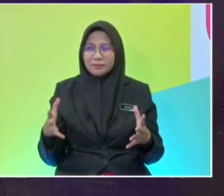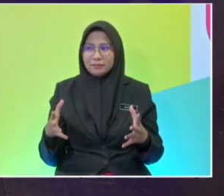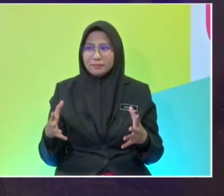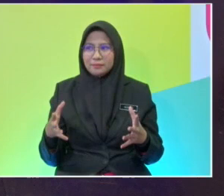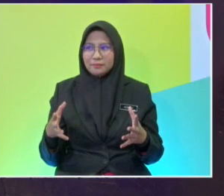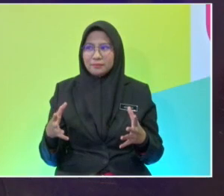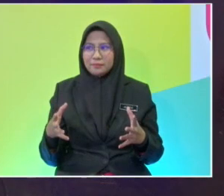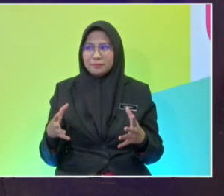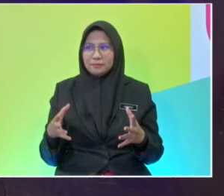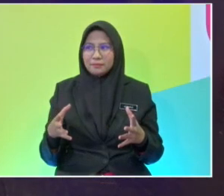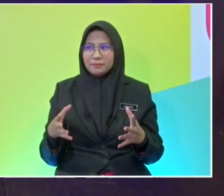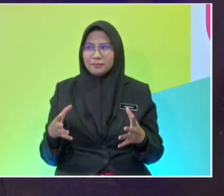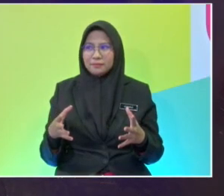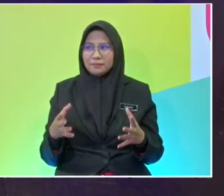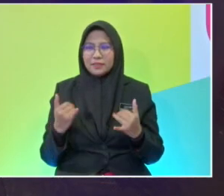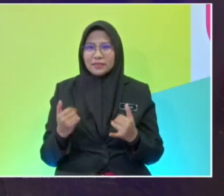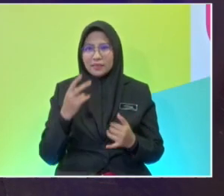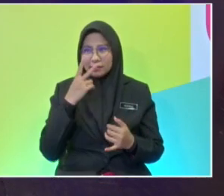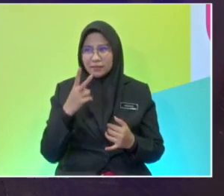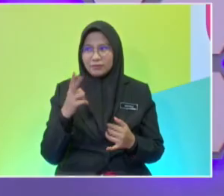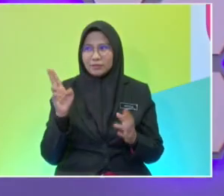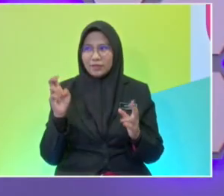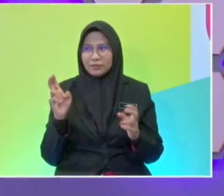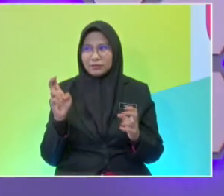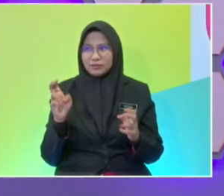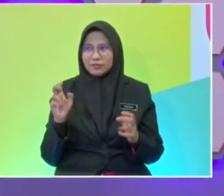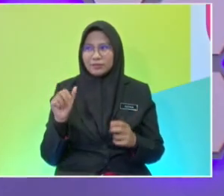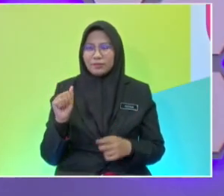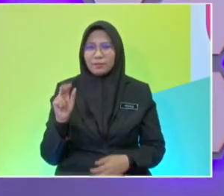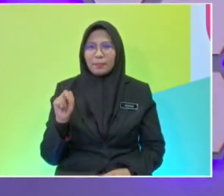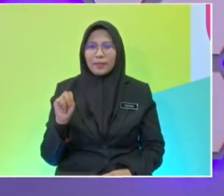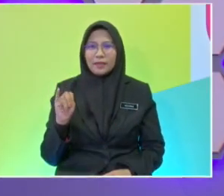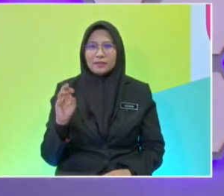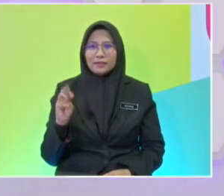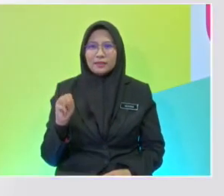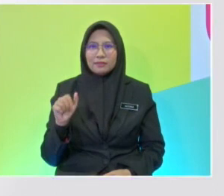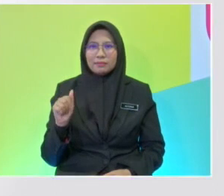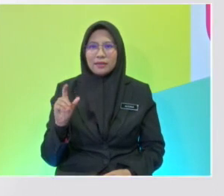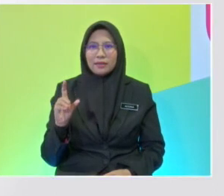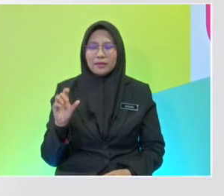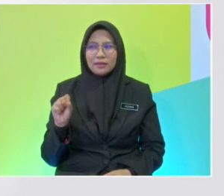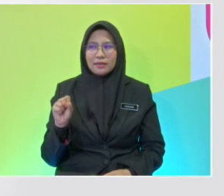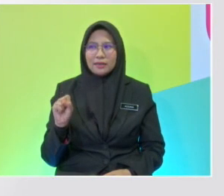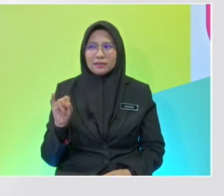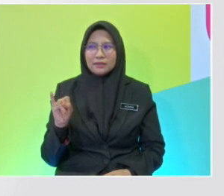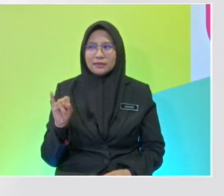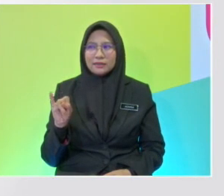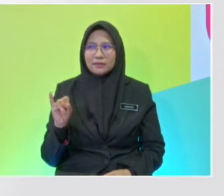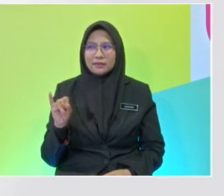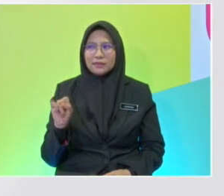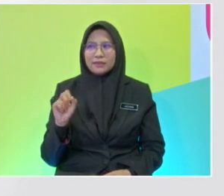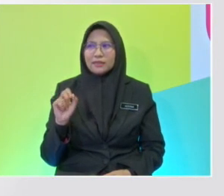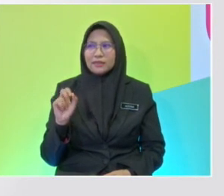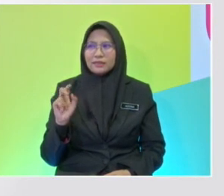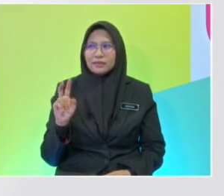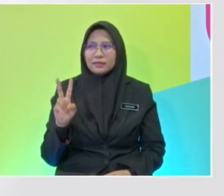kita tengok dia punya tajuk dia animasi 2D wajah adalah raja asal Raja nambi adalah raja animasi Dodi